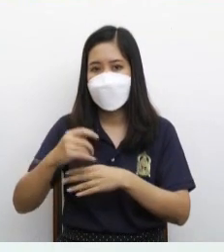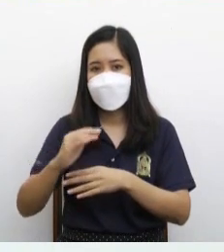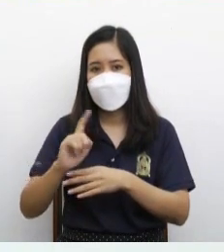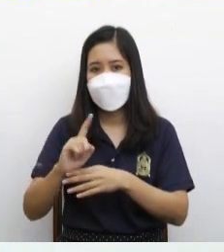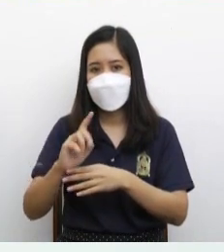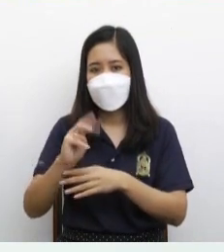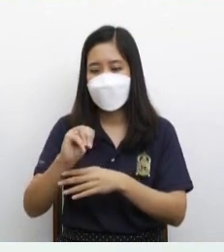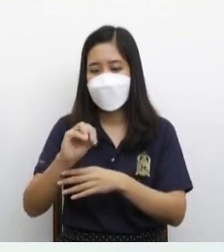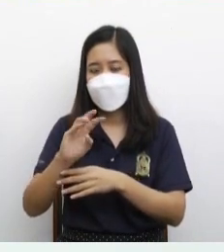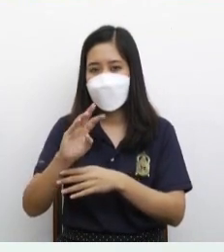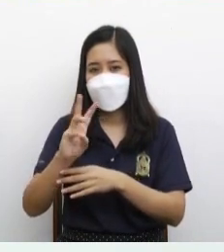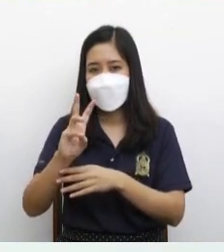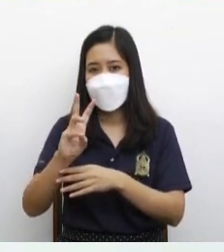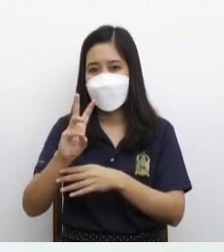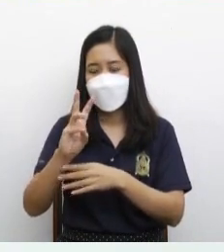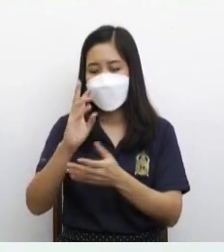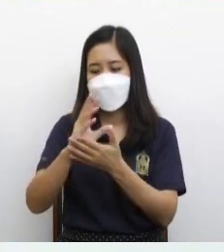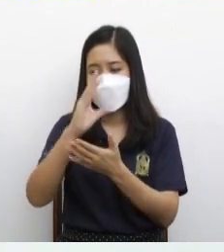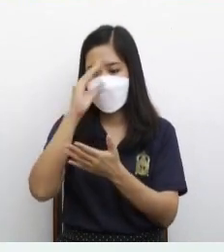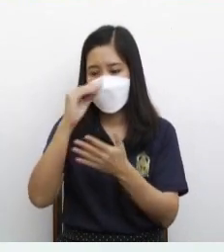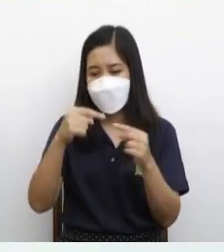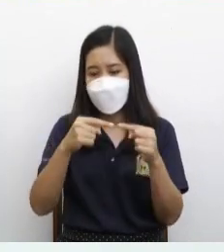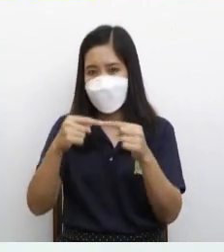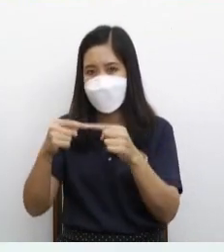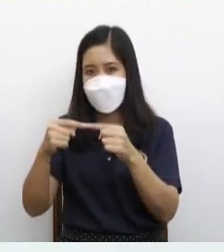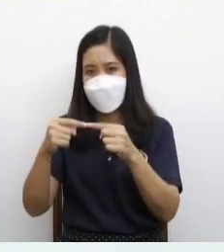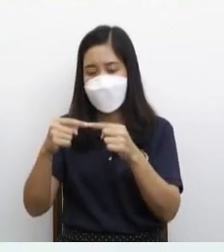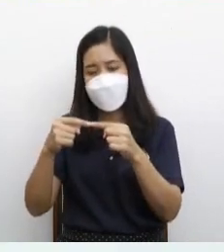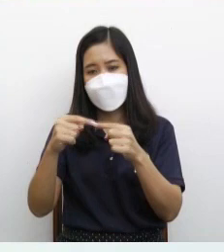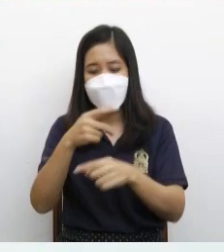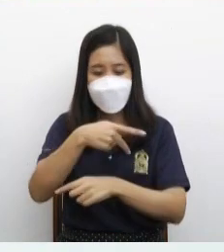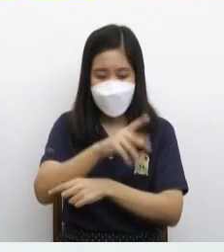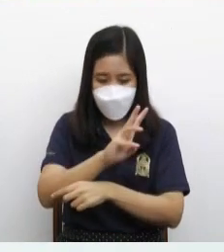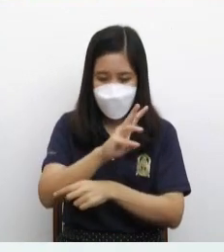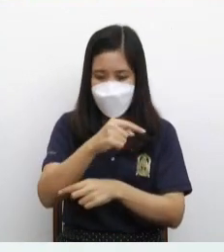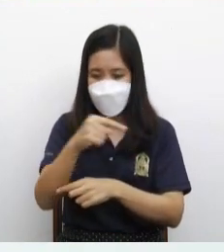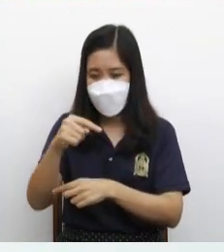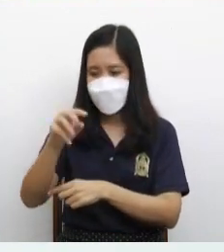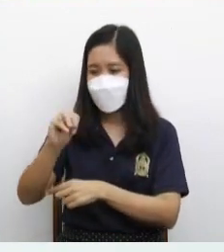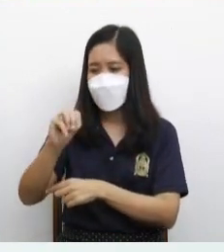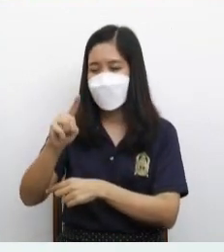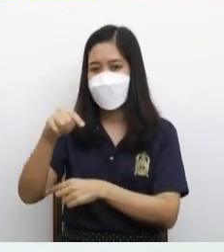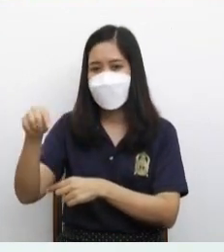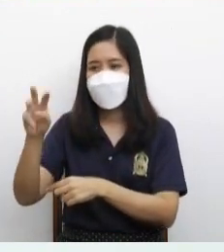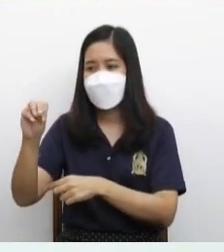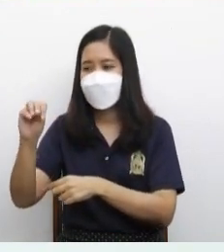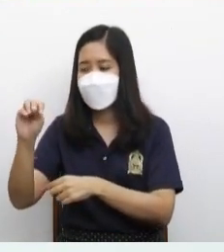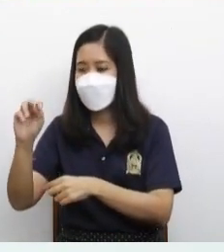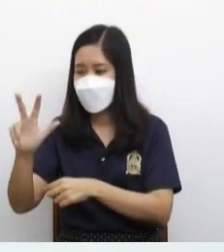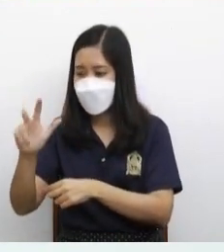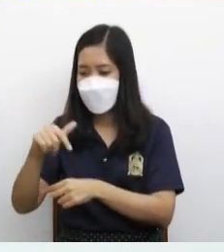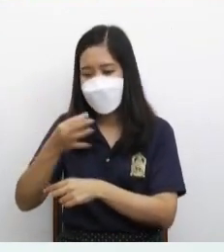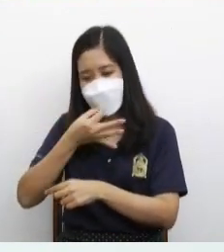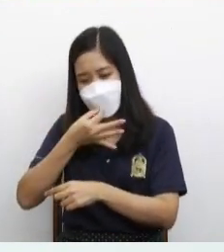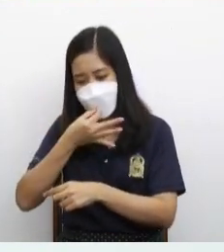6เนื้อก็เรียนต่อชั้นม 1ถึงม 3แล้วไม่เรียนต่อในอาชีวะและก็ไม่เรียนต่อในสายสามัญ